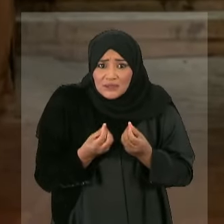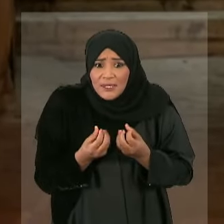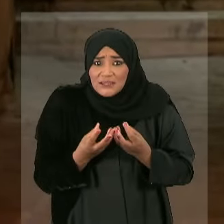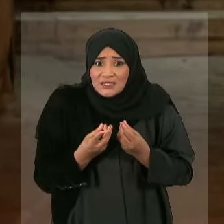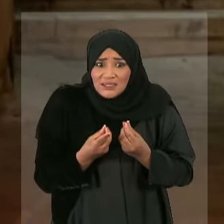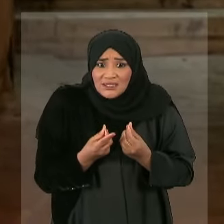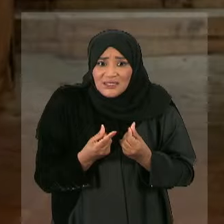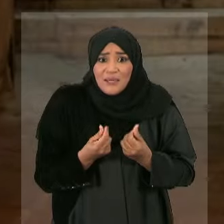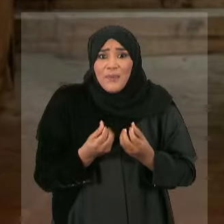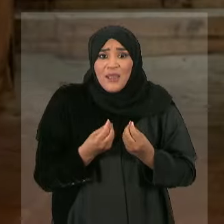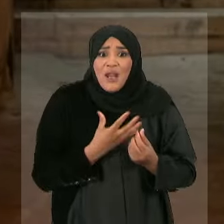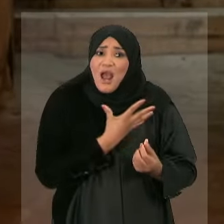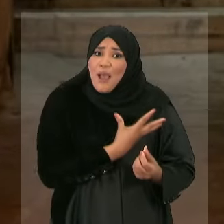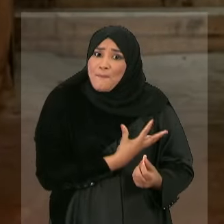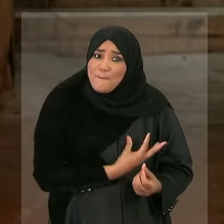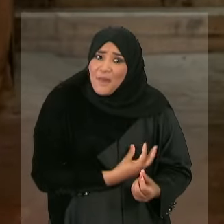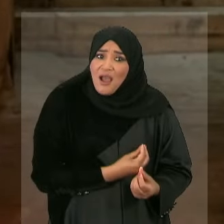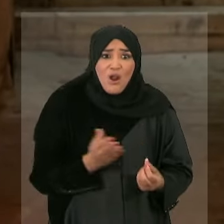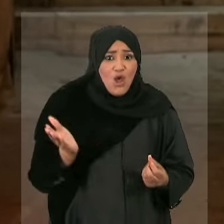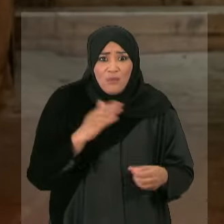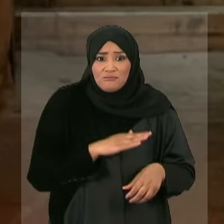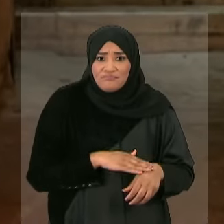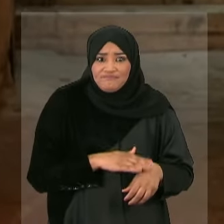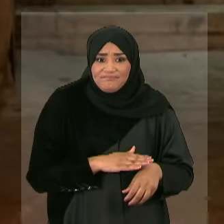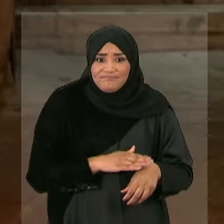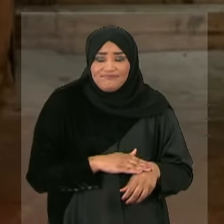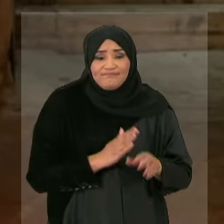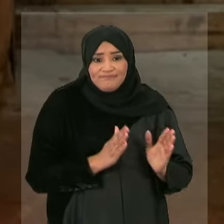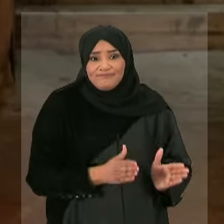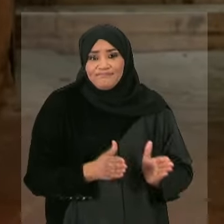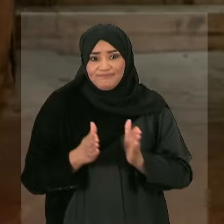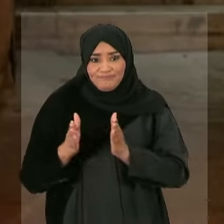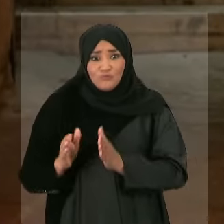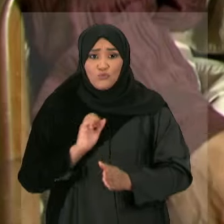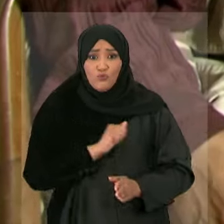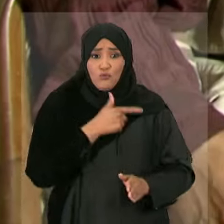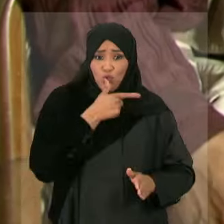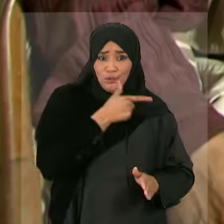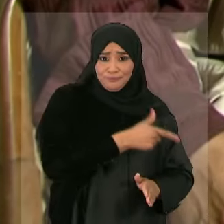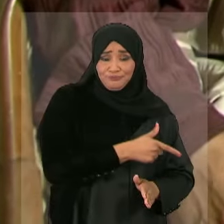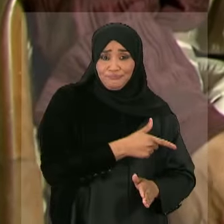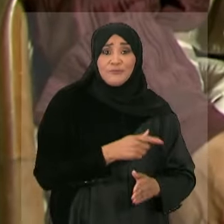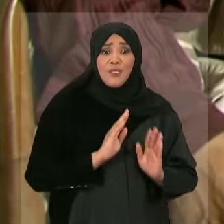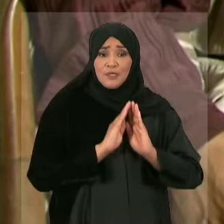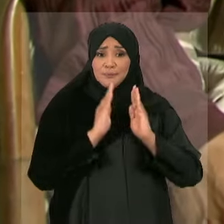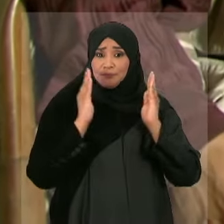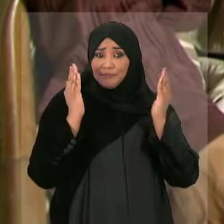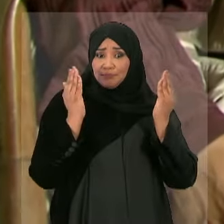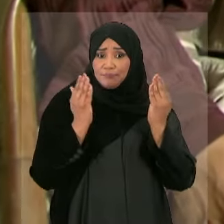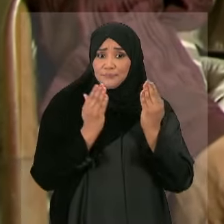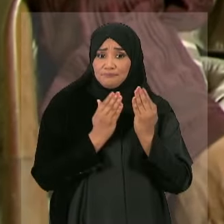في عروض كانت تاريخية مثلا الملك أوديب والبخيل